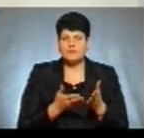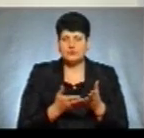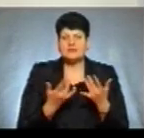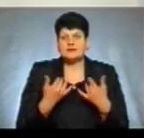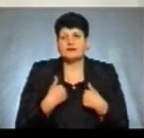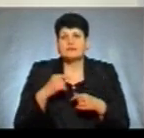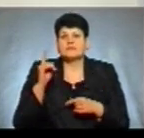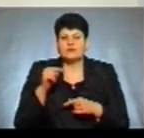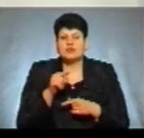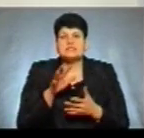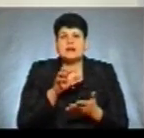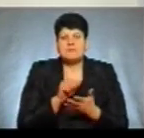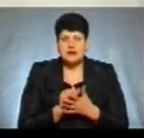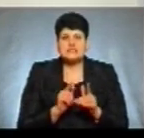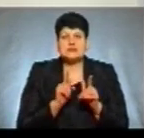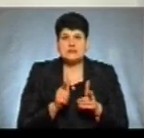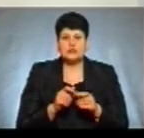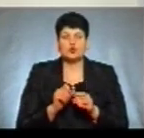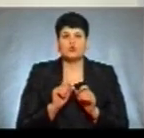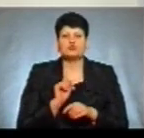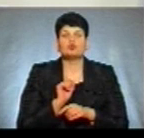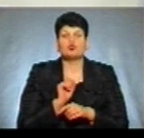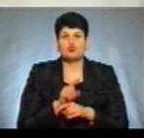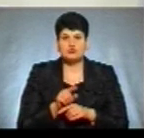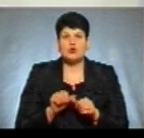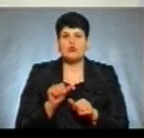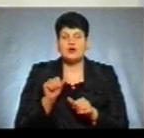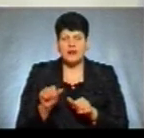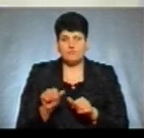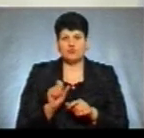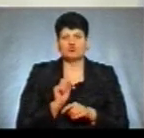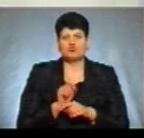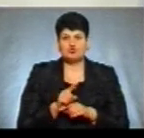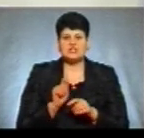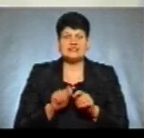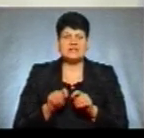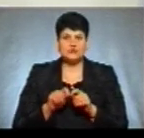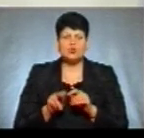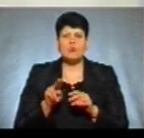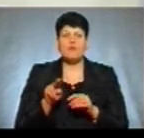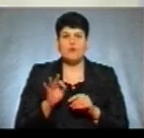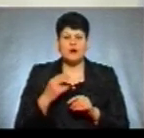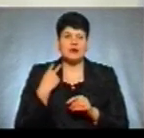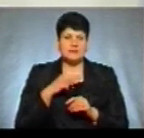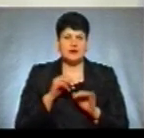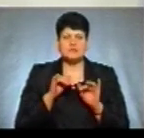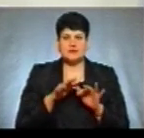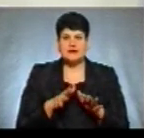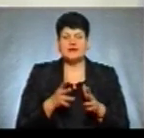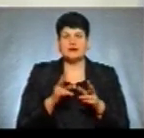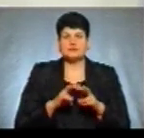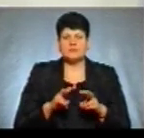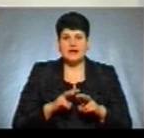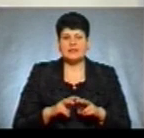мені відомо, вони займаються згідно доручення, окремого доручення слідчого по кримінальному провадженню, яке розслідує Генеральна прокуратура